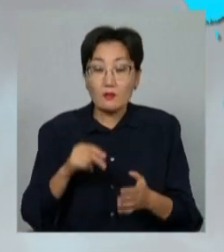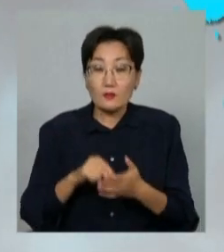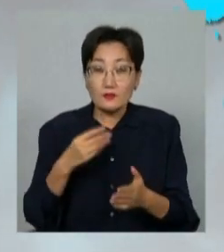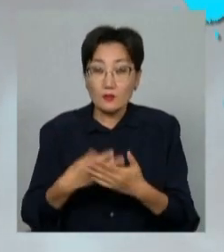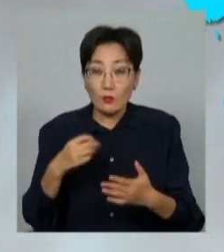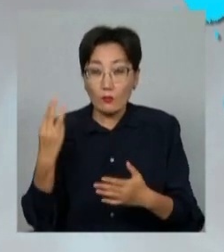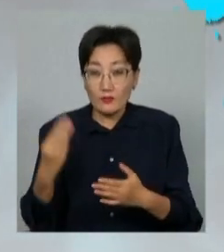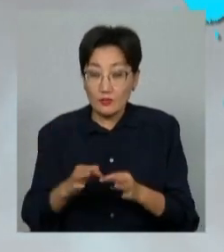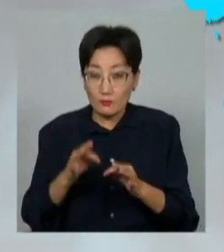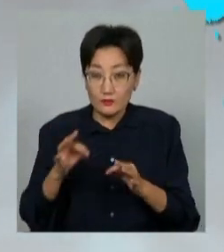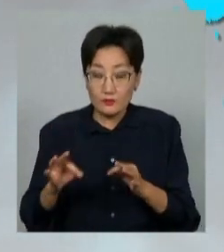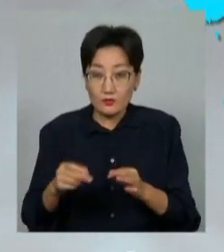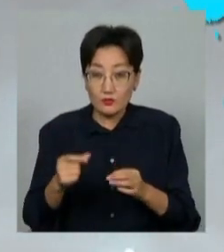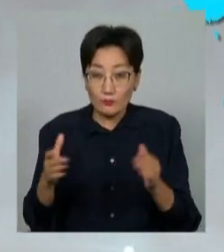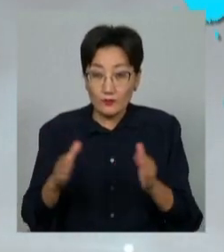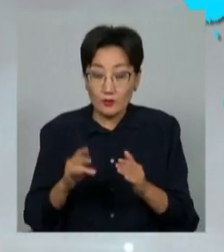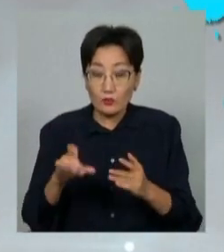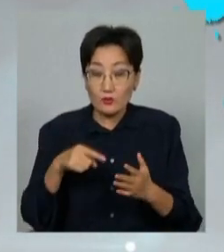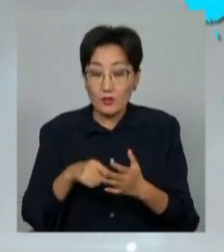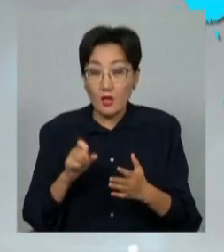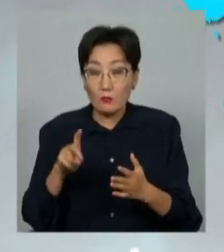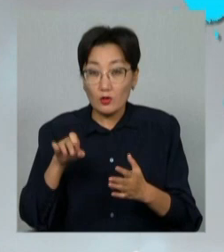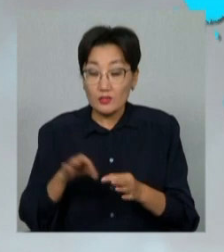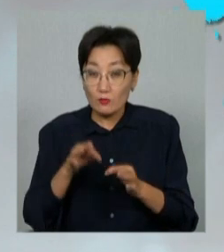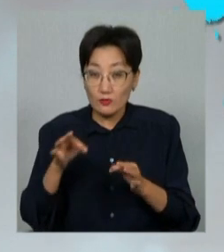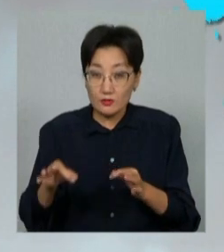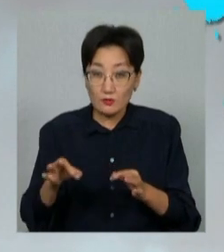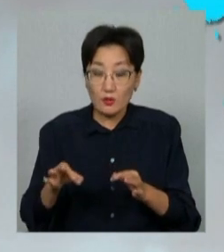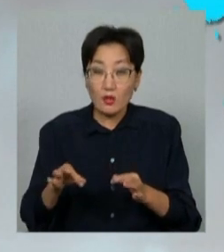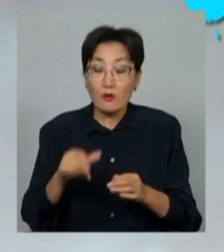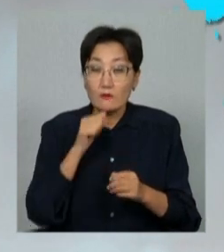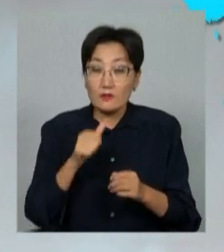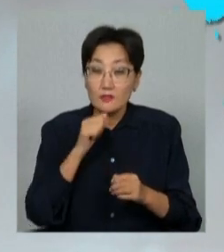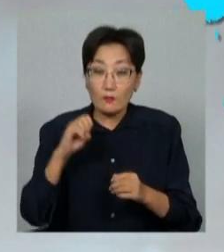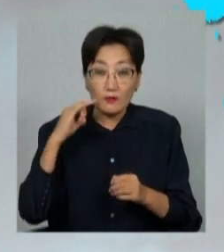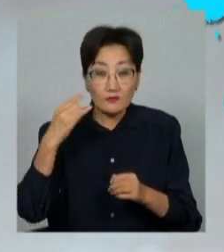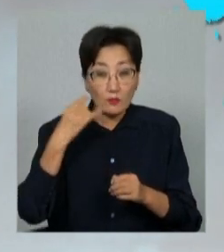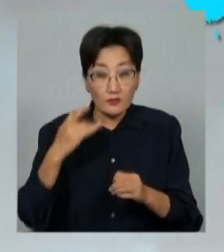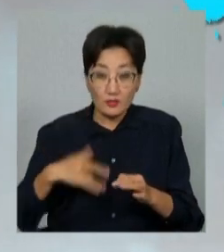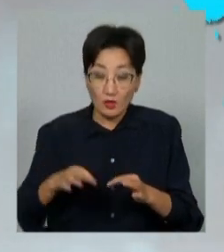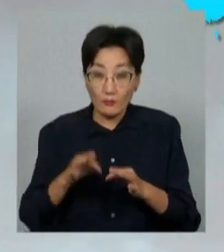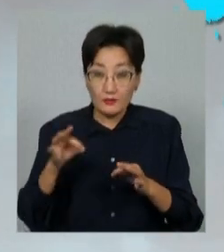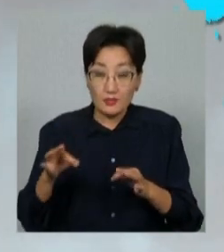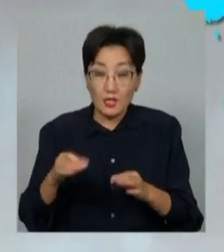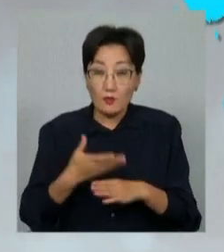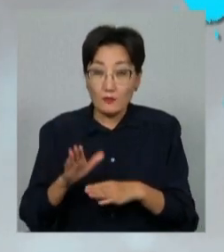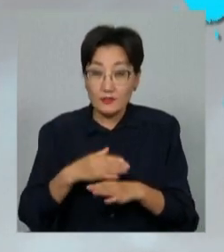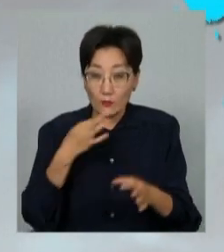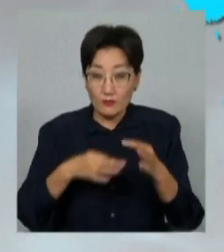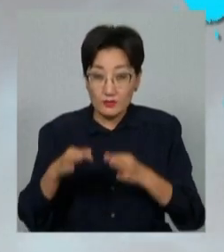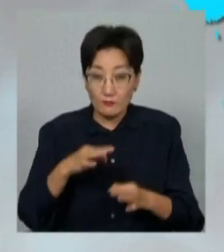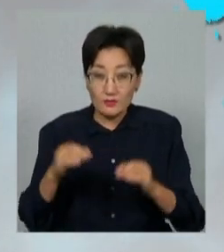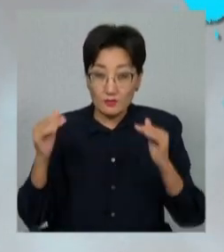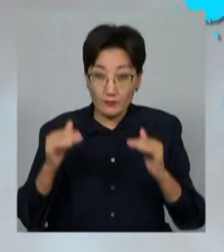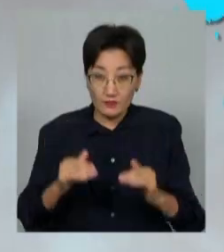подскочили в Мангыстауской области, чуть меньше в Нур-Султане и Акмолинской области. А вот в Кустанайской, Павлодарской и Жамбылской областях отдельные препараты,